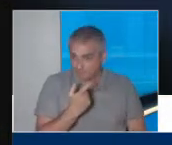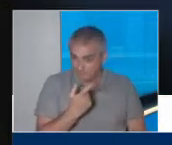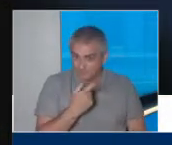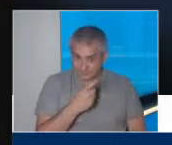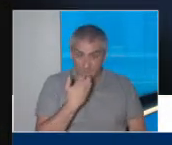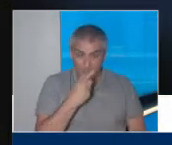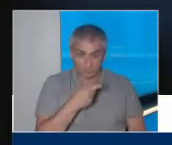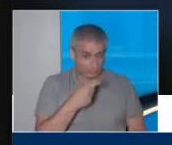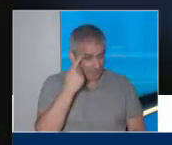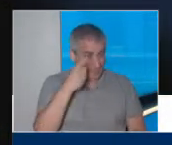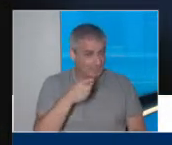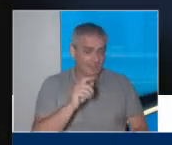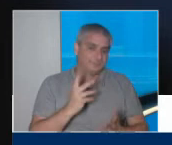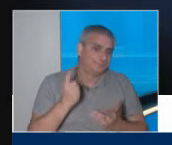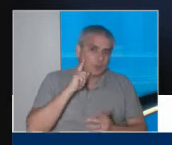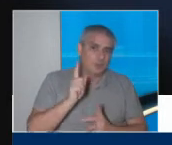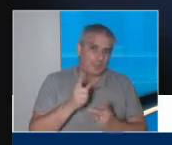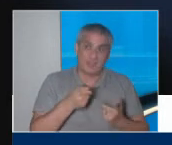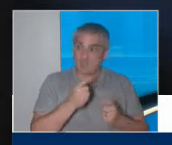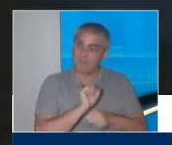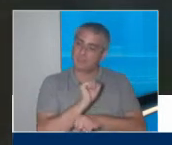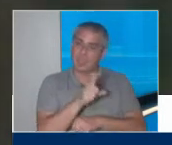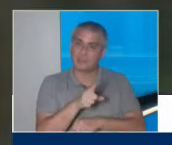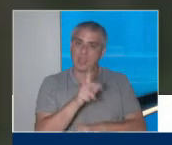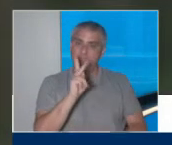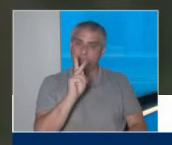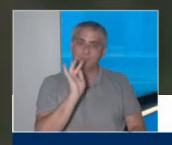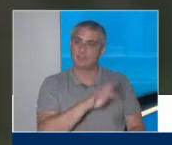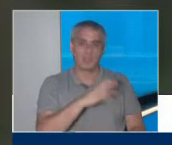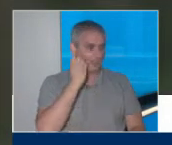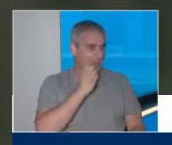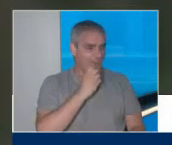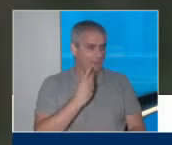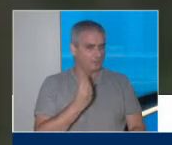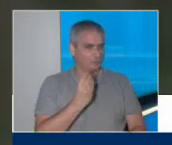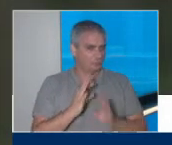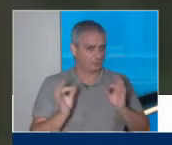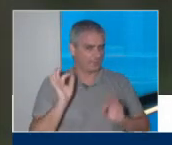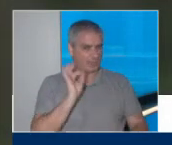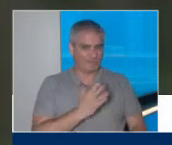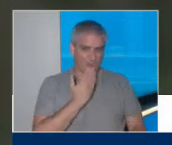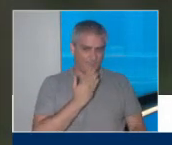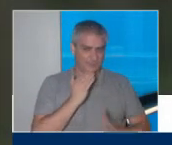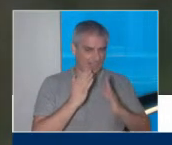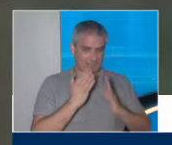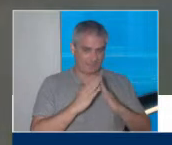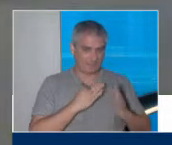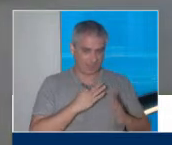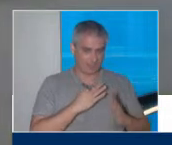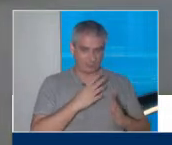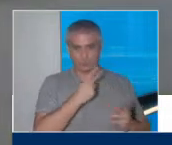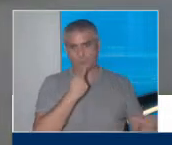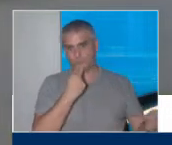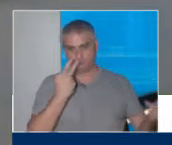האם הפרשה הזאת לדעתך, או אני לא יודע אם זה פרשה, אבל הטענה הזאת של קמיסה נגד ליברמן, משהו שמתחיל לפגוע בישראל ביתנו בליברמן, שהוא משיב